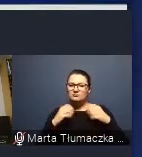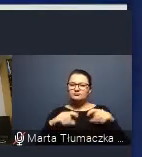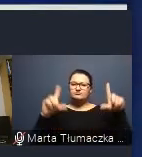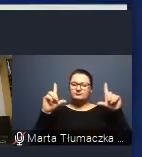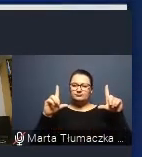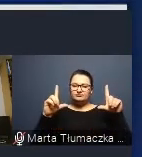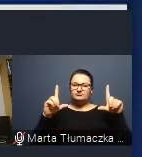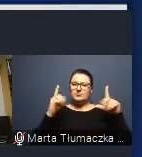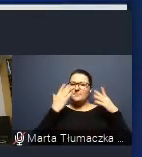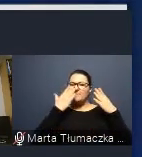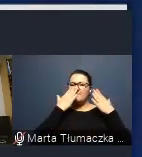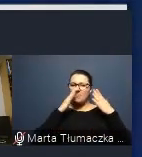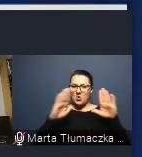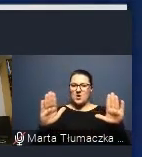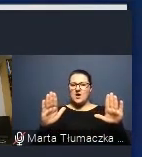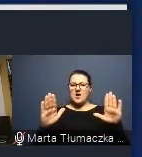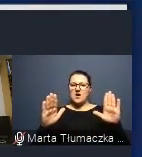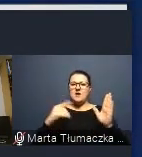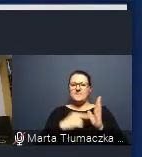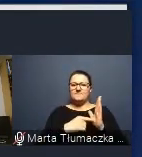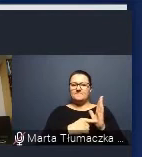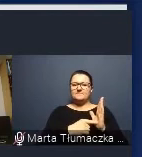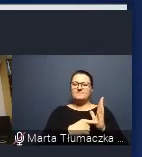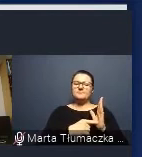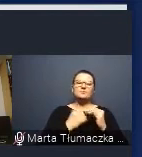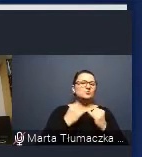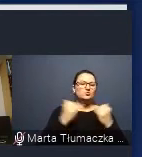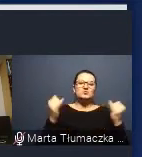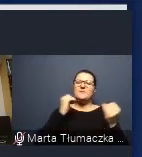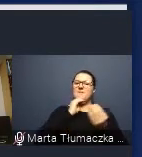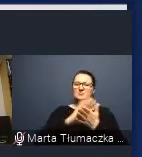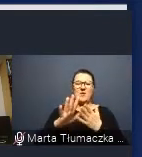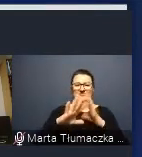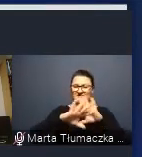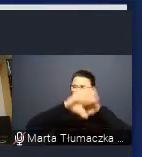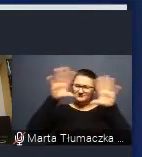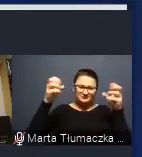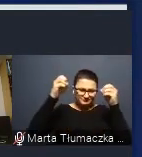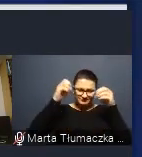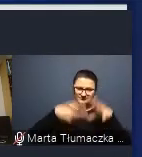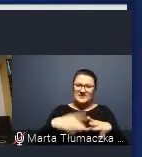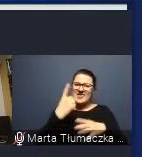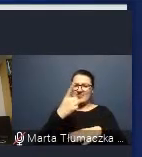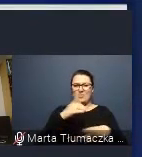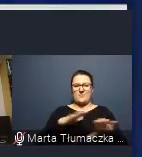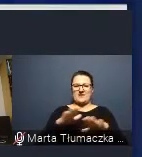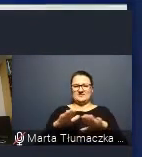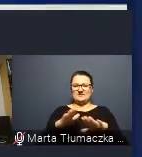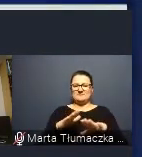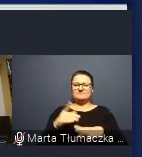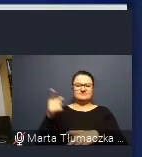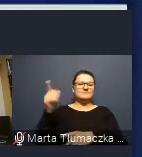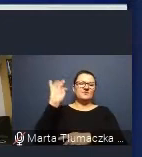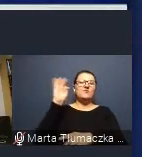i pokazać właśnie te wszystkie bezpłatne, zebrane w jednym miejscu materiały, które przygotowała pani